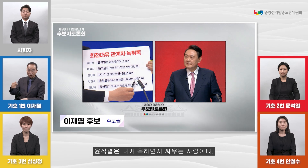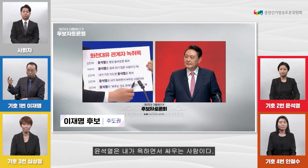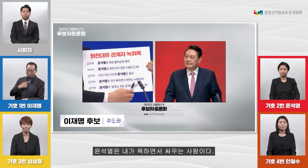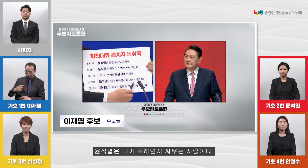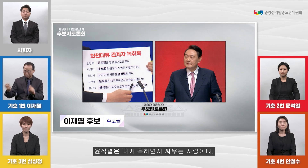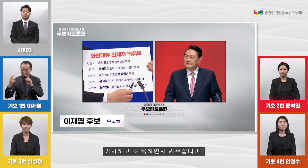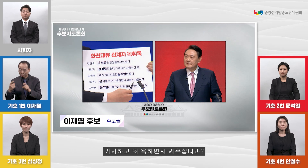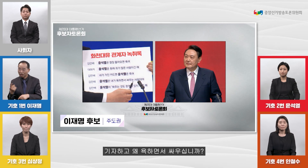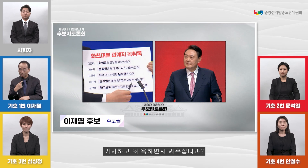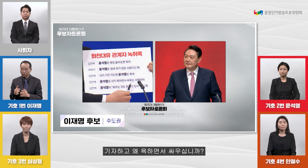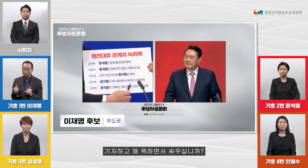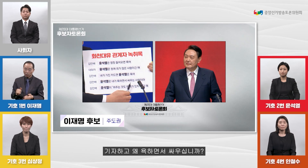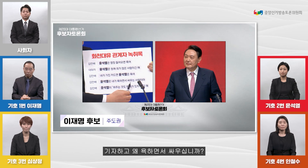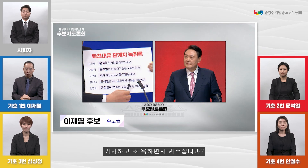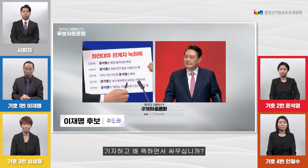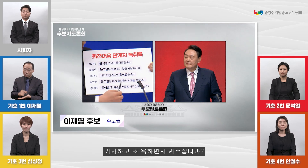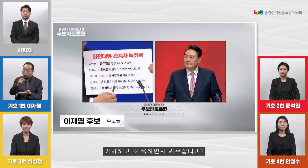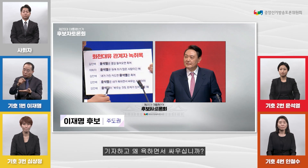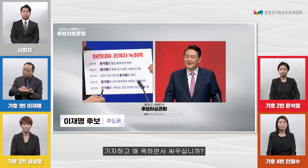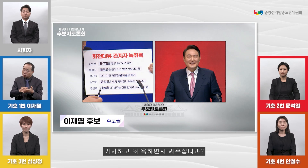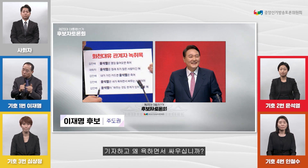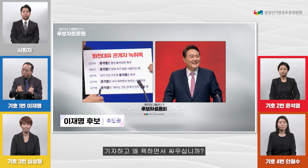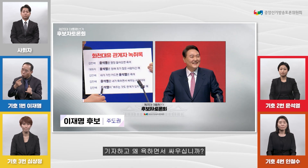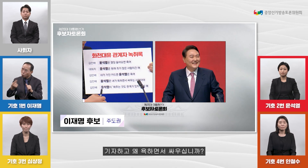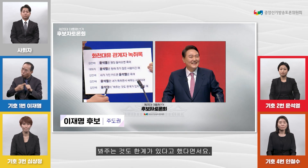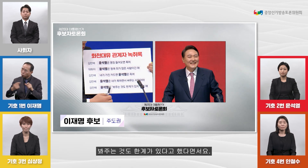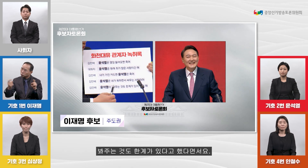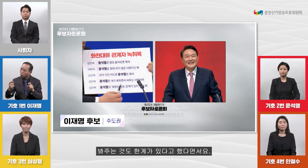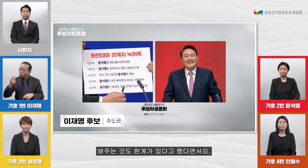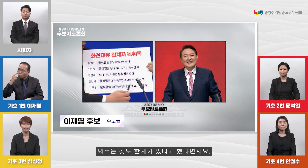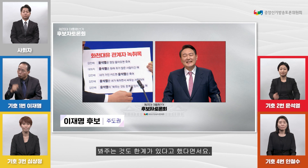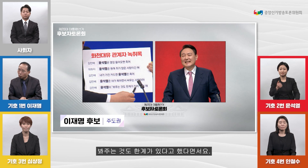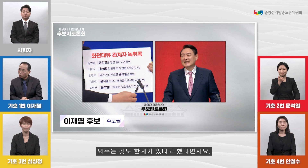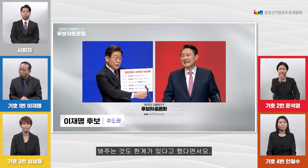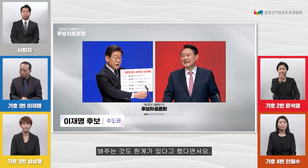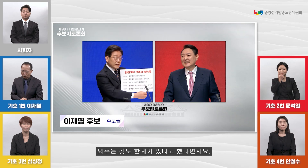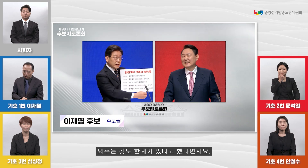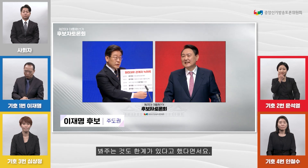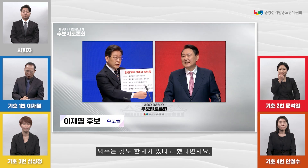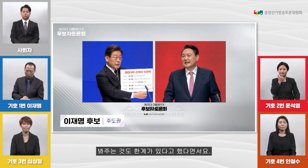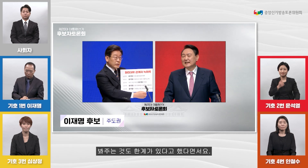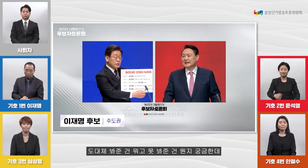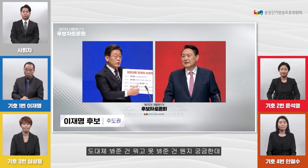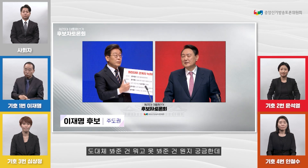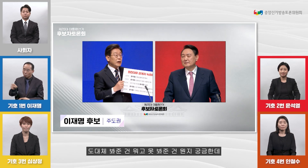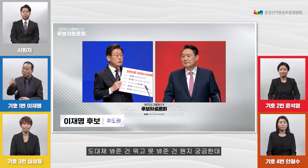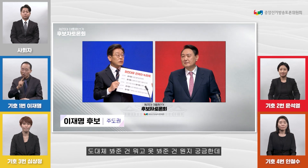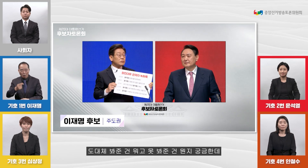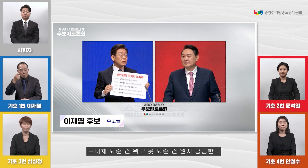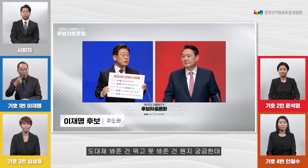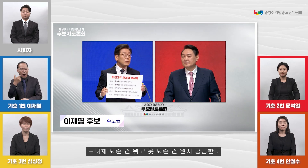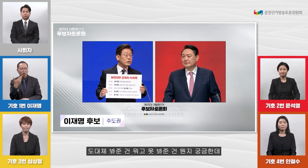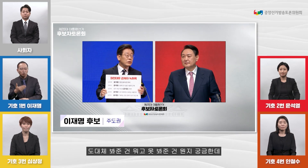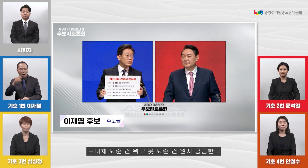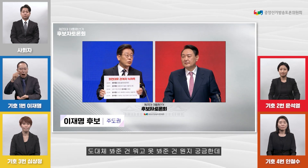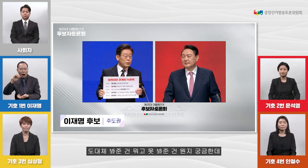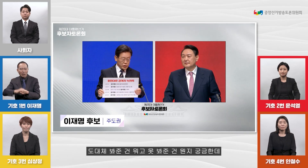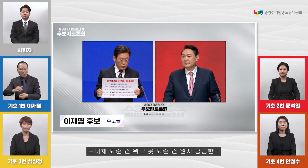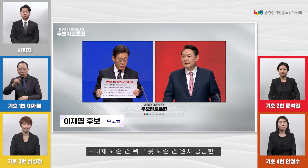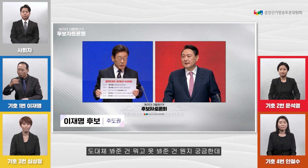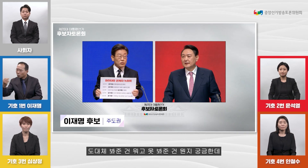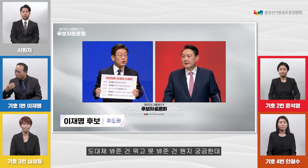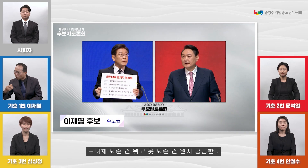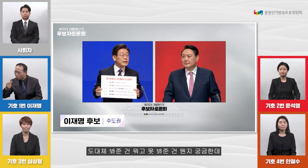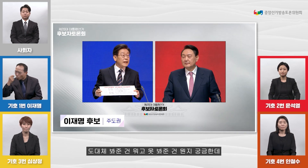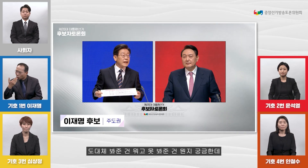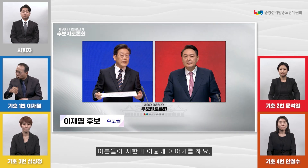싸우는 사람이다. 기자하고 왜 욕하고 싸우십니까? 봐주는 것도 한계가 있다고 했다면서요. 도대체 봐준 건 뭐고 못 봐준